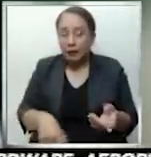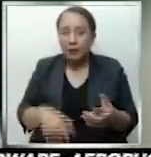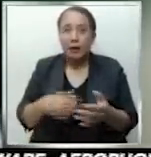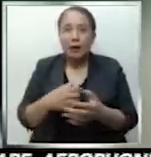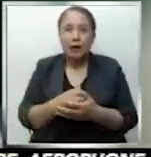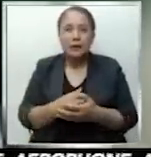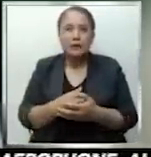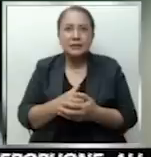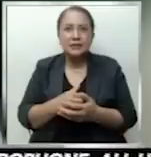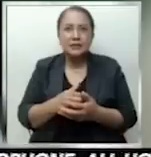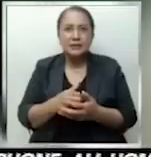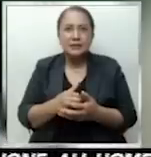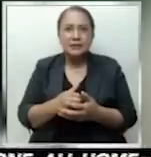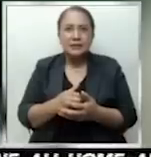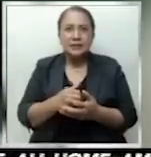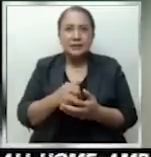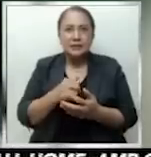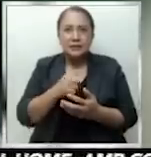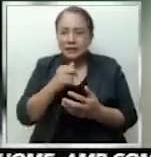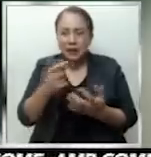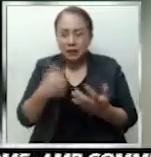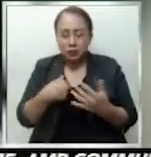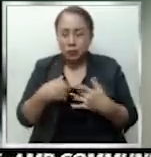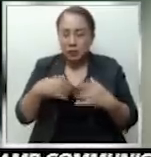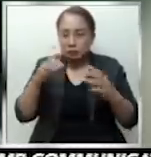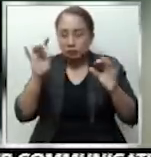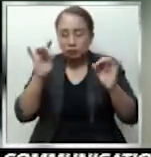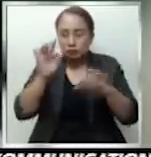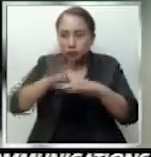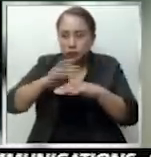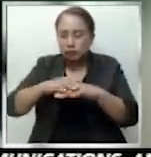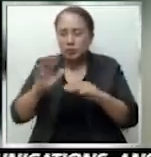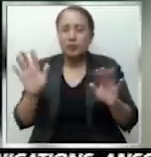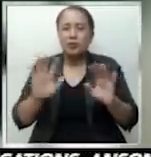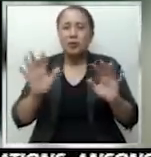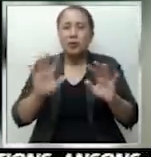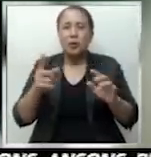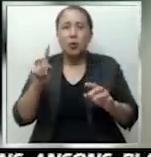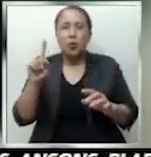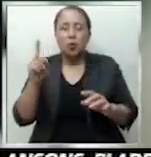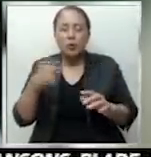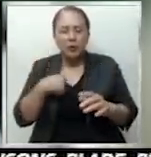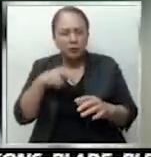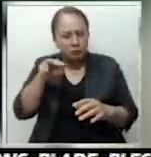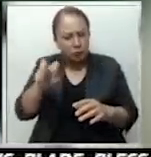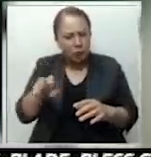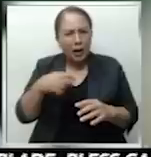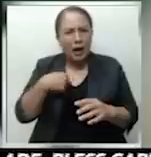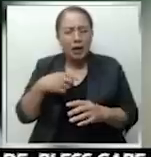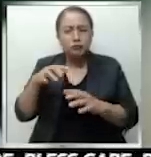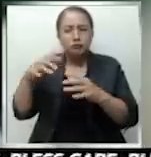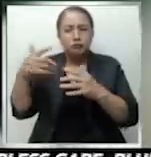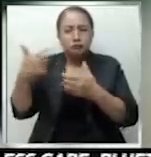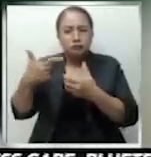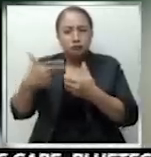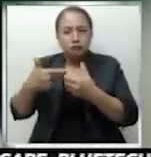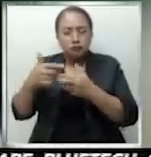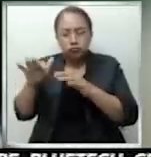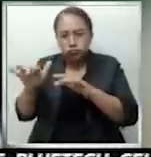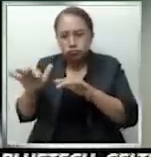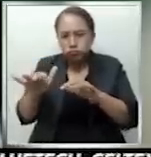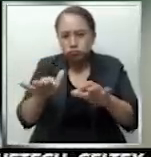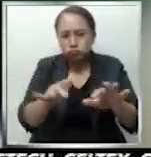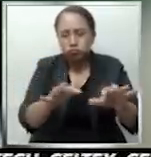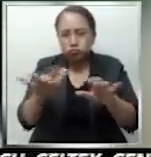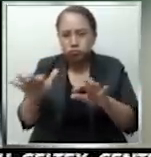hindi po na sa inaalarma namin kayo pero dahil may indication na, na pumupunta yung langis sa inyo, wala pong